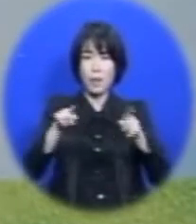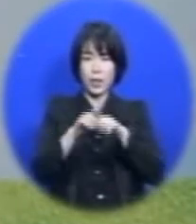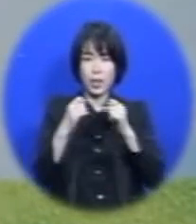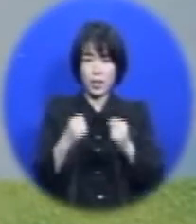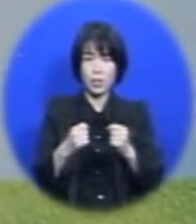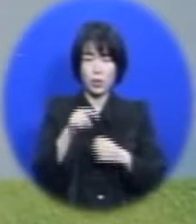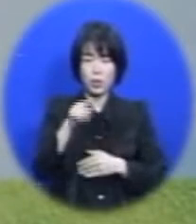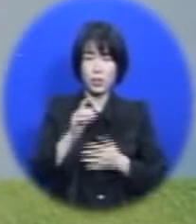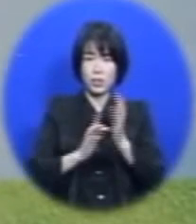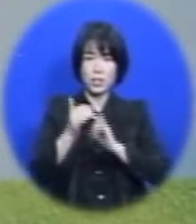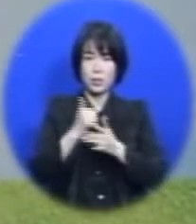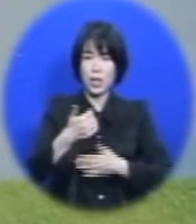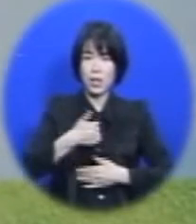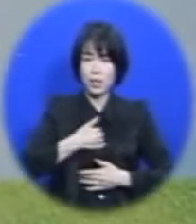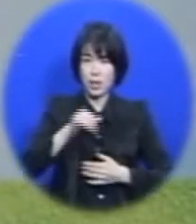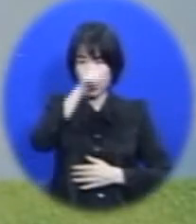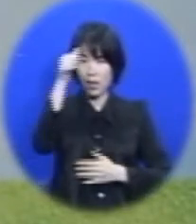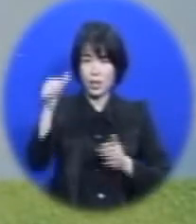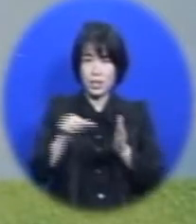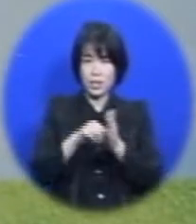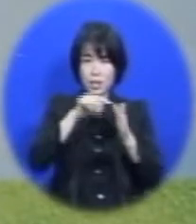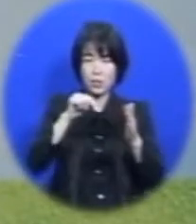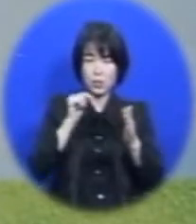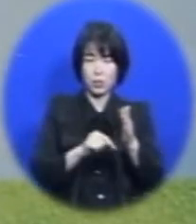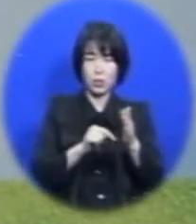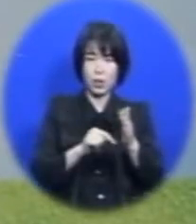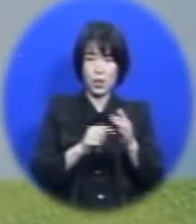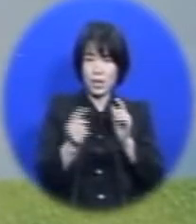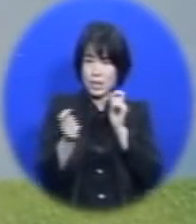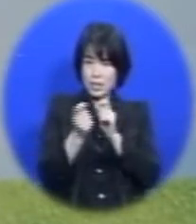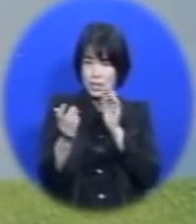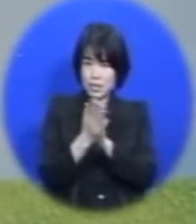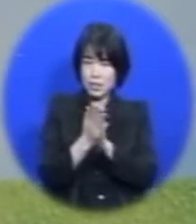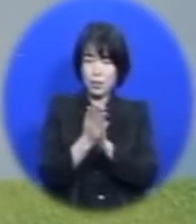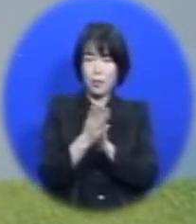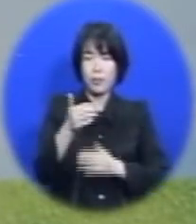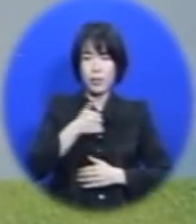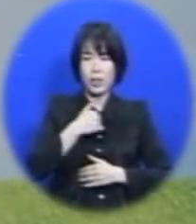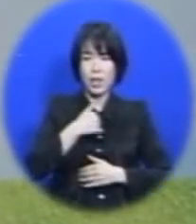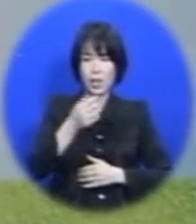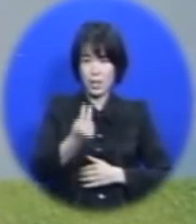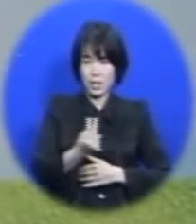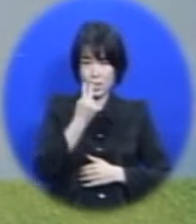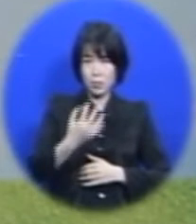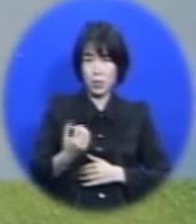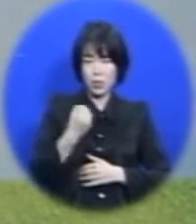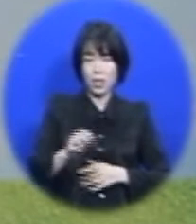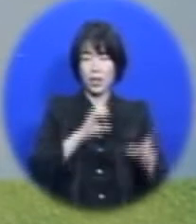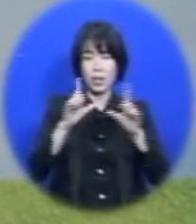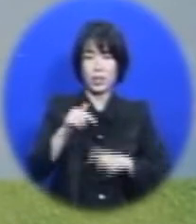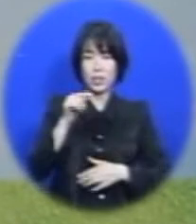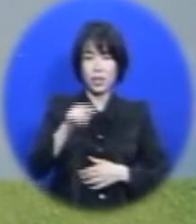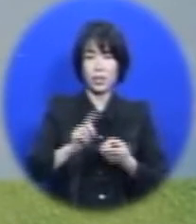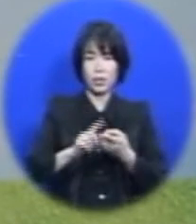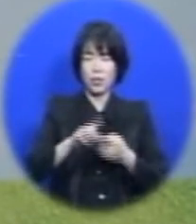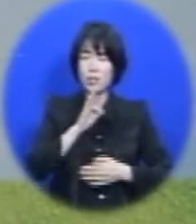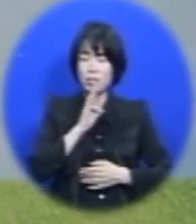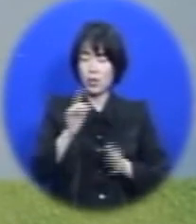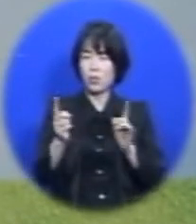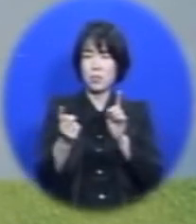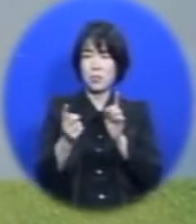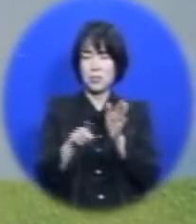그 예수님이 내 인생 속에 신이 내 생명으로 살아가신다는 것을 실제로는 안 믿는